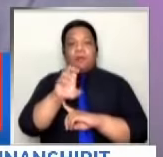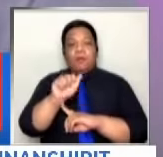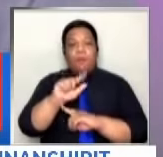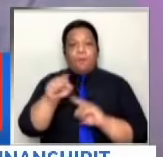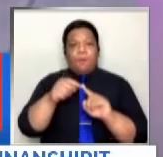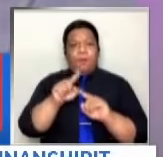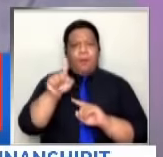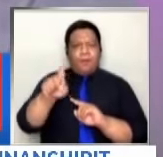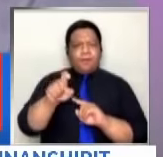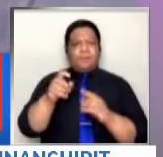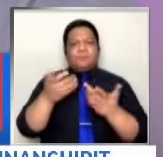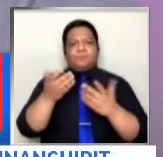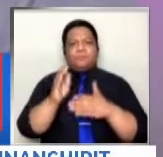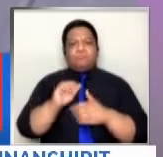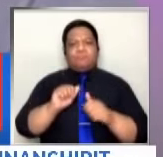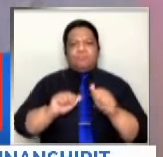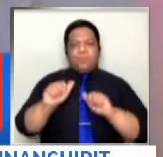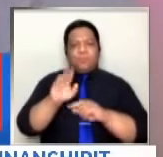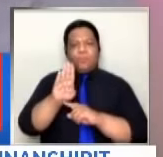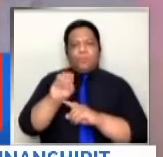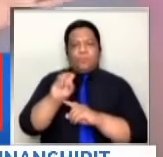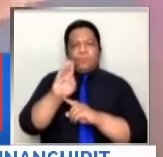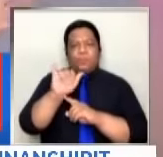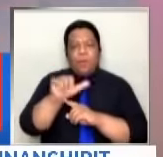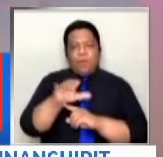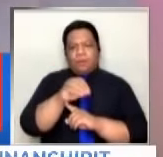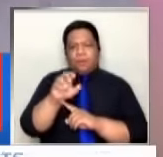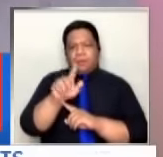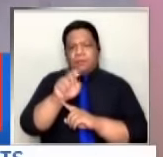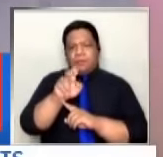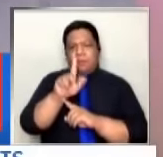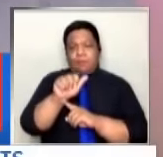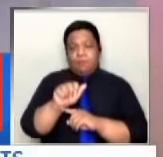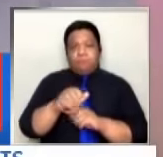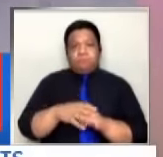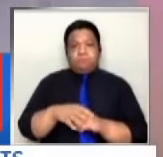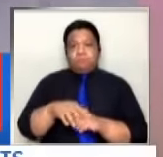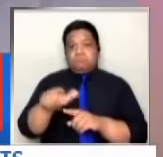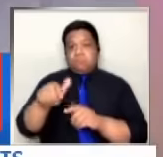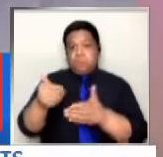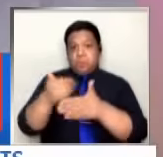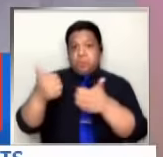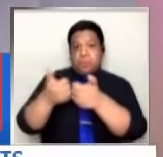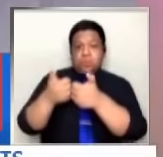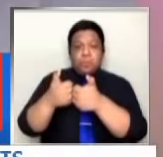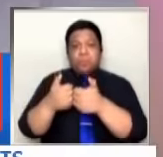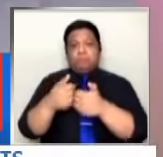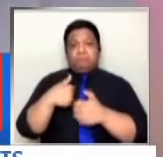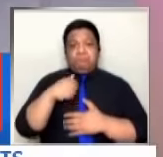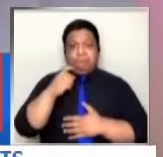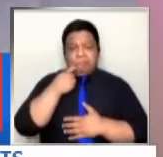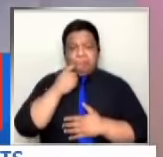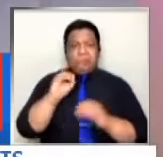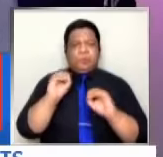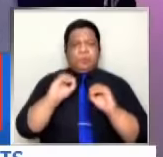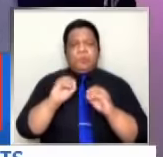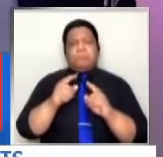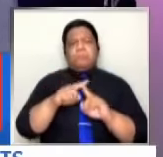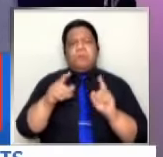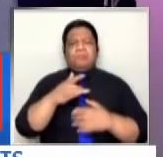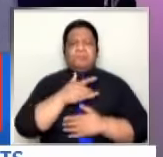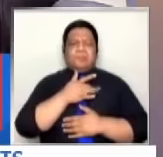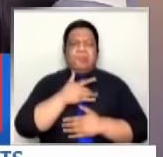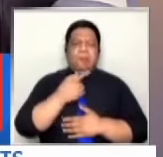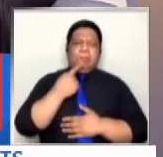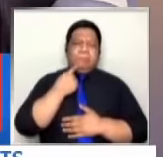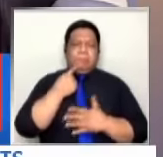and Tekla Show. Wala rin daw siyang nararamdamang selos sa bagong karelasyon ng kanyang ex. Pero may panghihinayang siya sa mga planong hindi